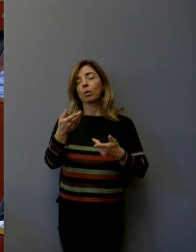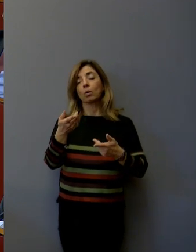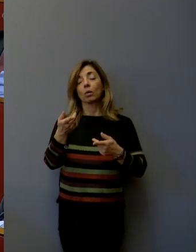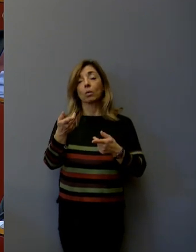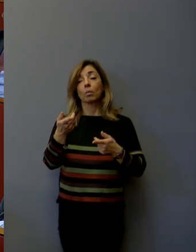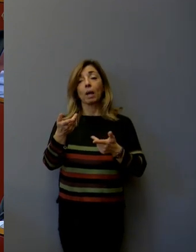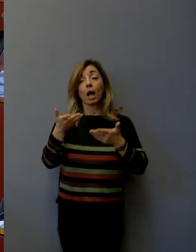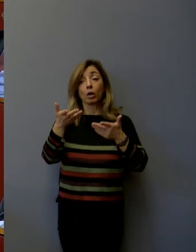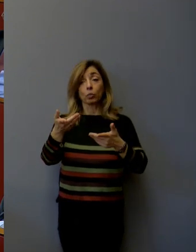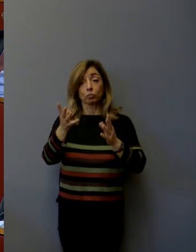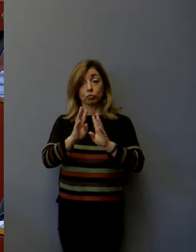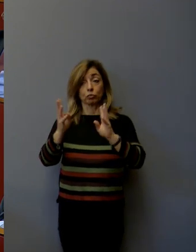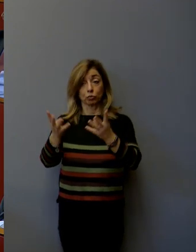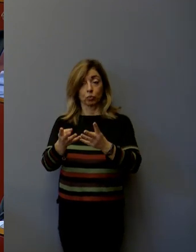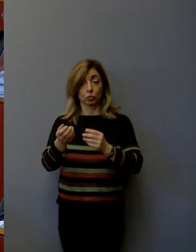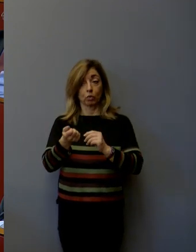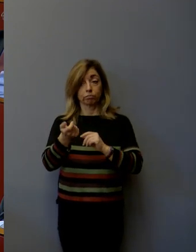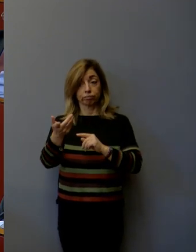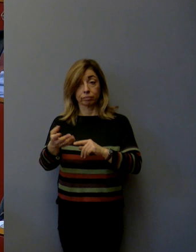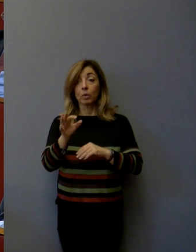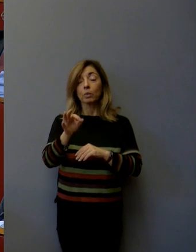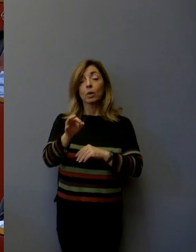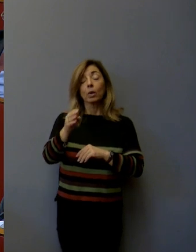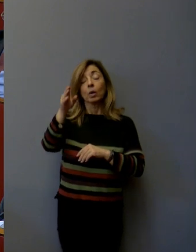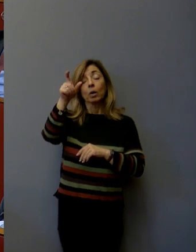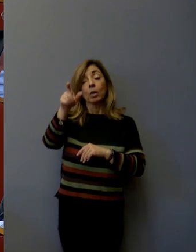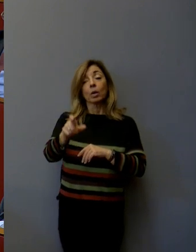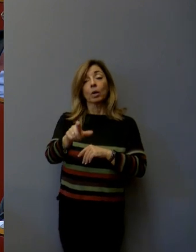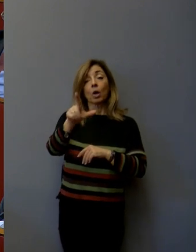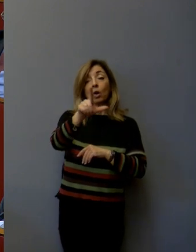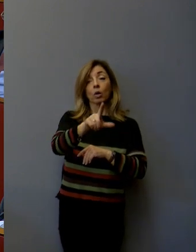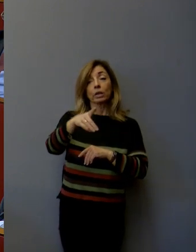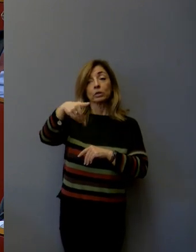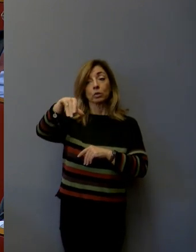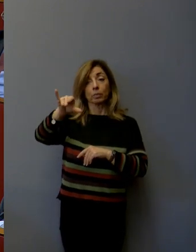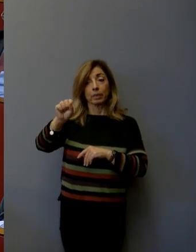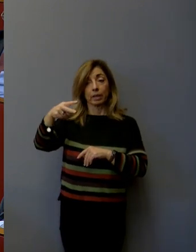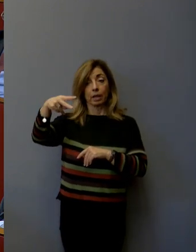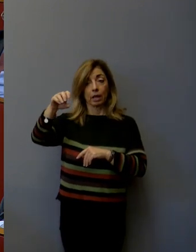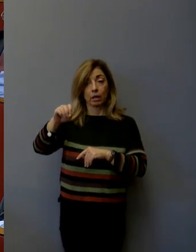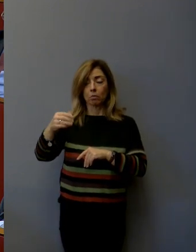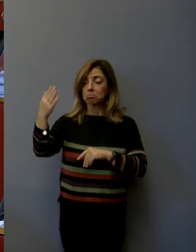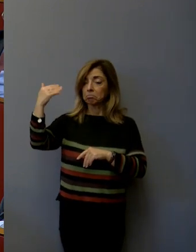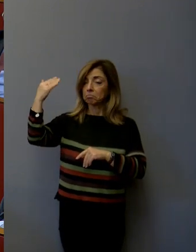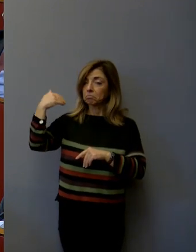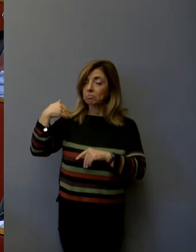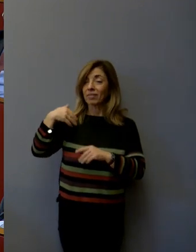Piano il quale qualche anno fa scrisse in un articolo molto interessante